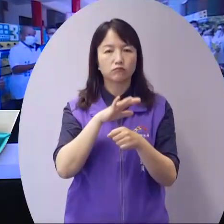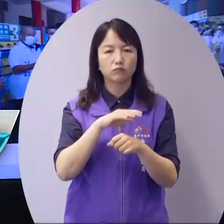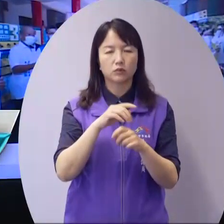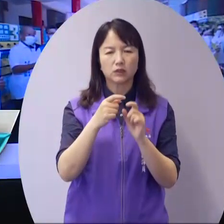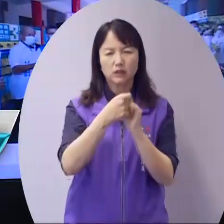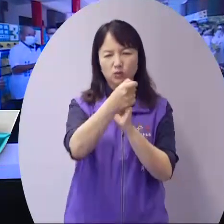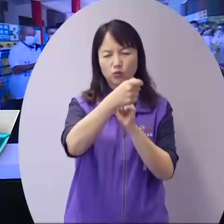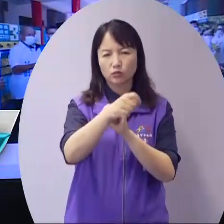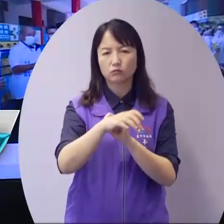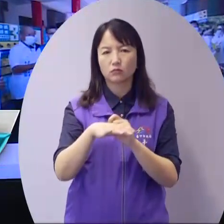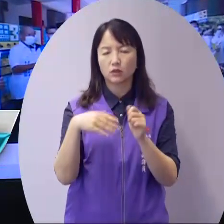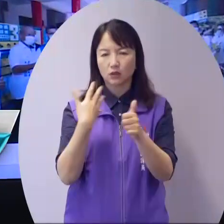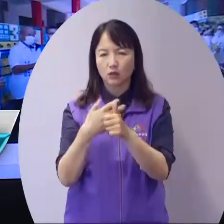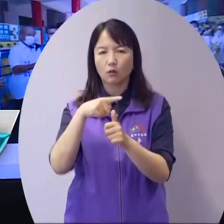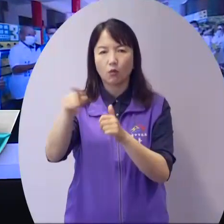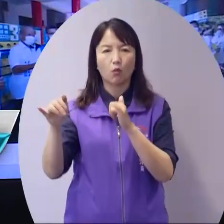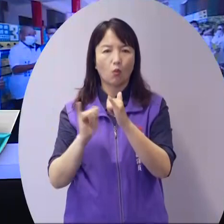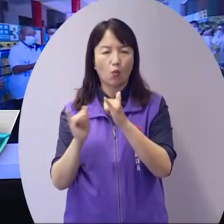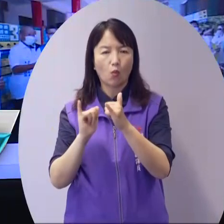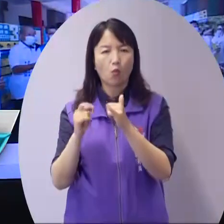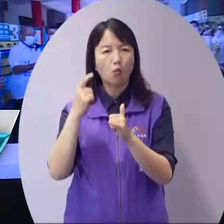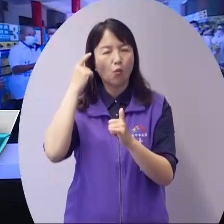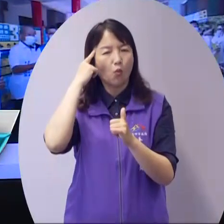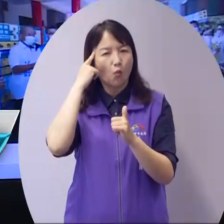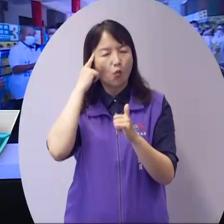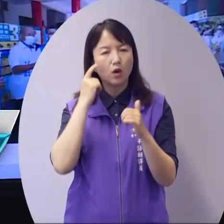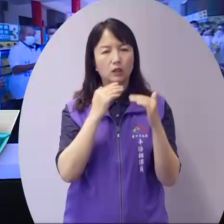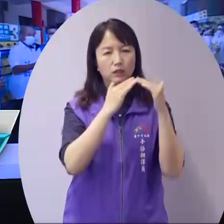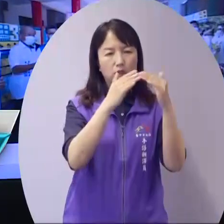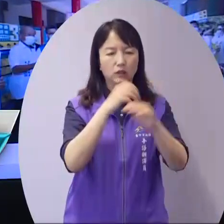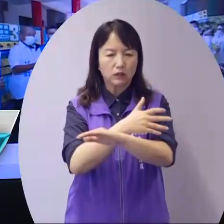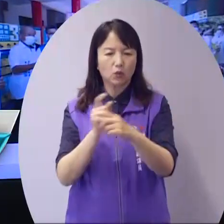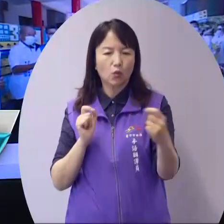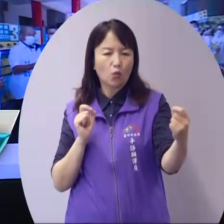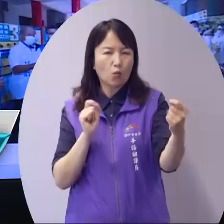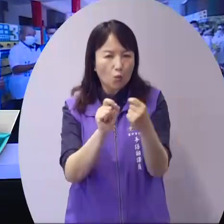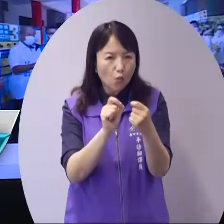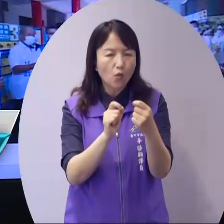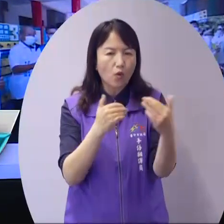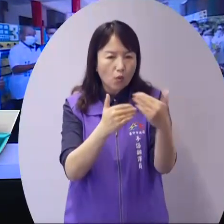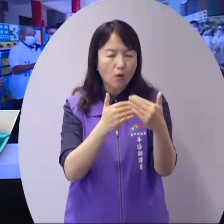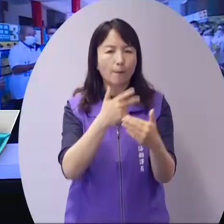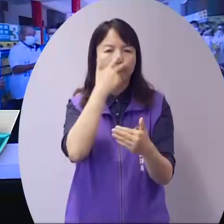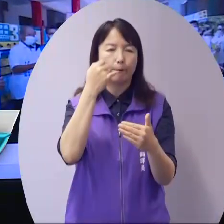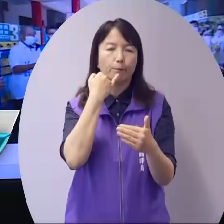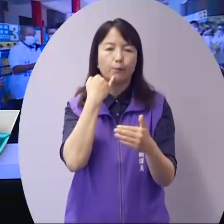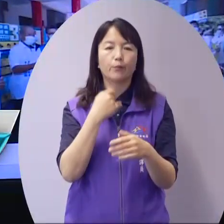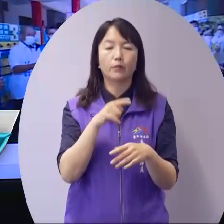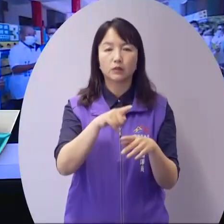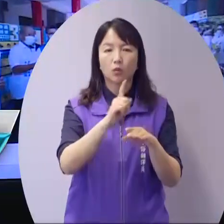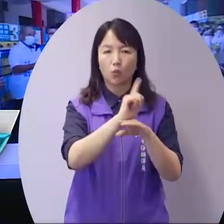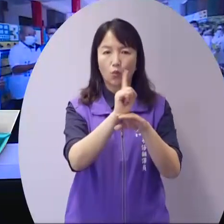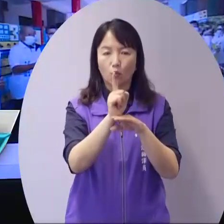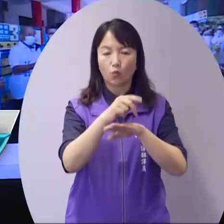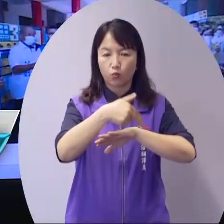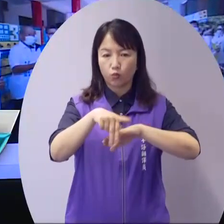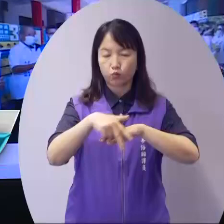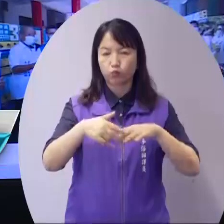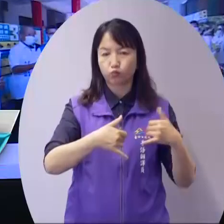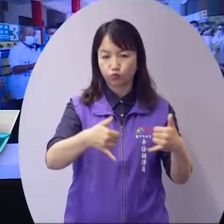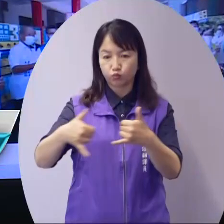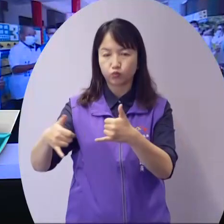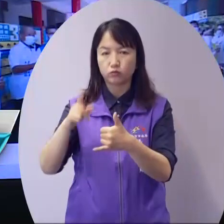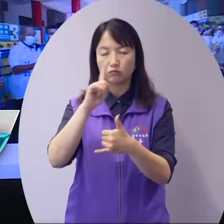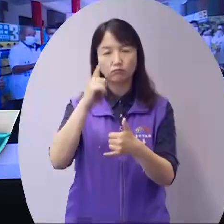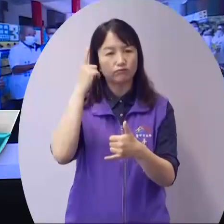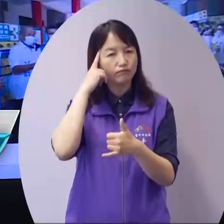就会让市民对于这个城乡之间的距离就越来越短，越来越近。那小黄公车的路线规划上面都